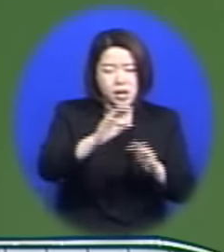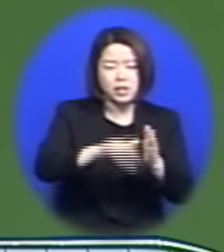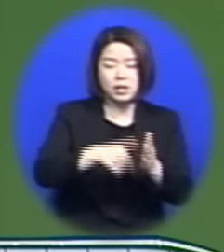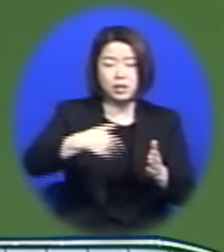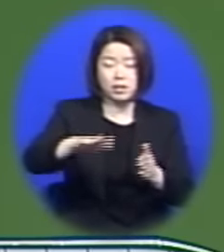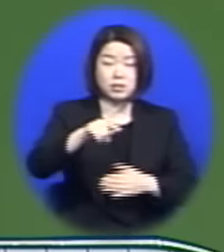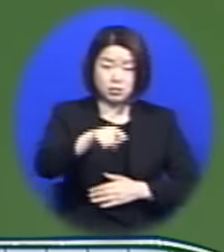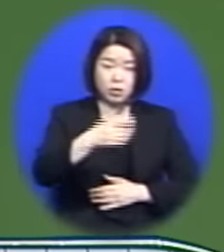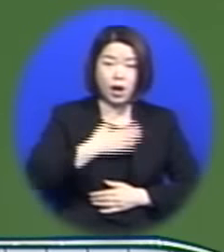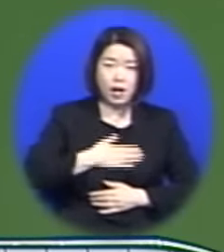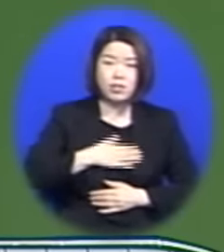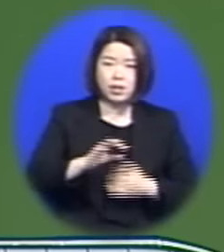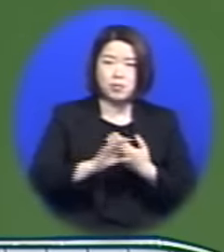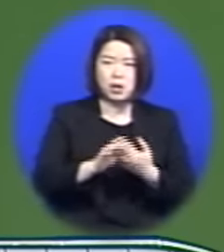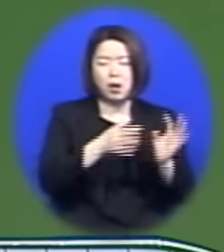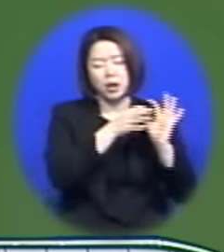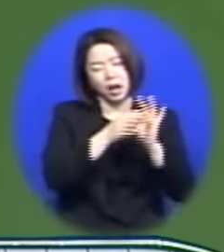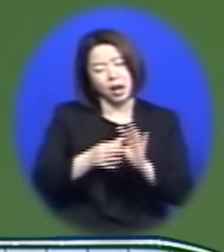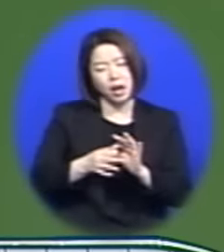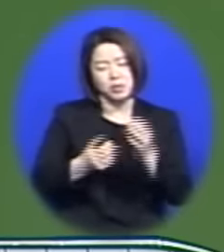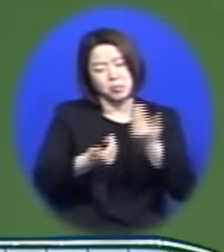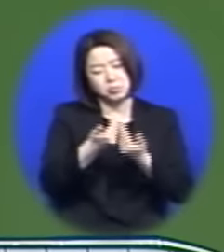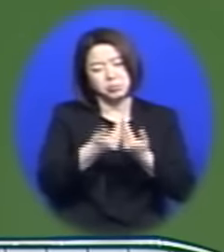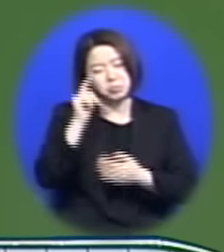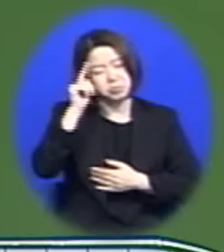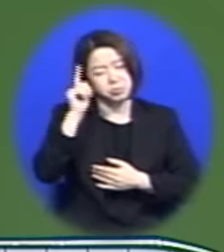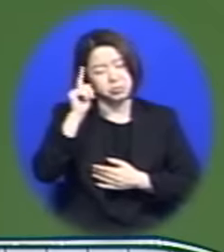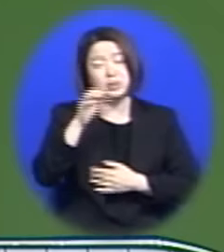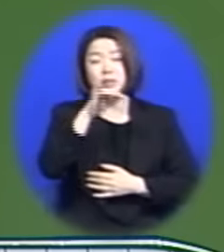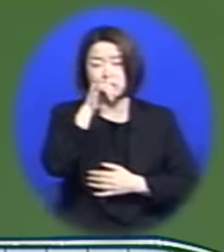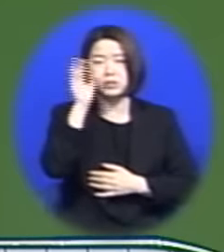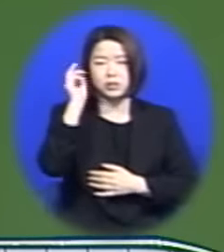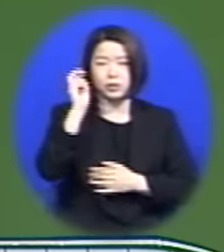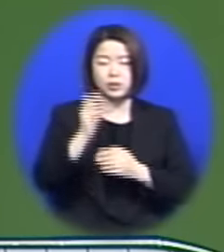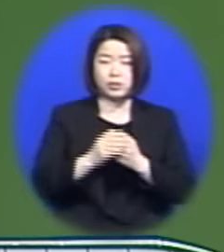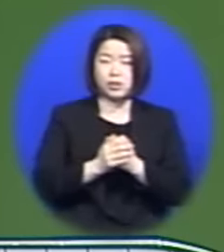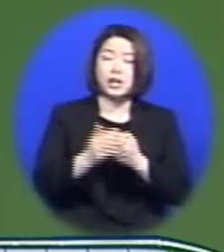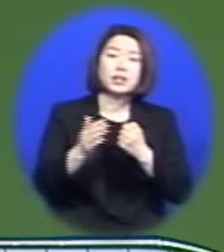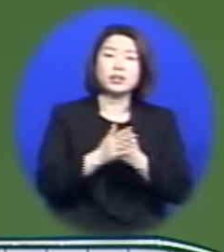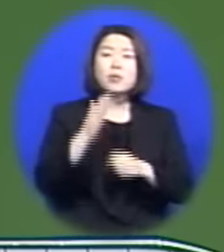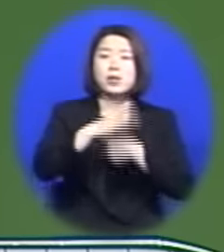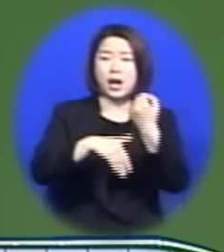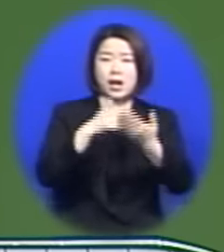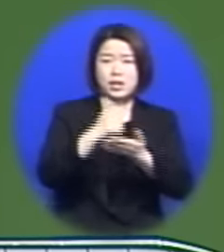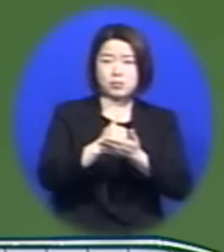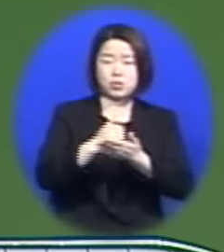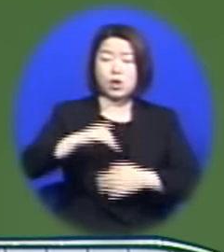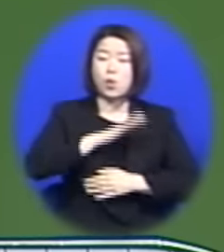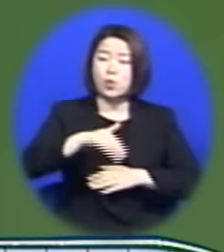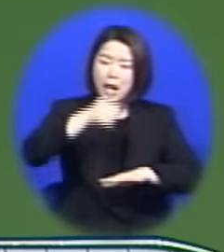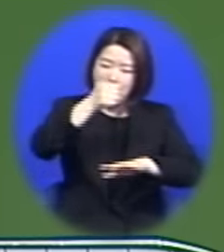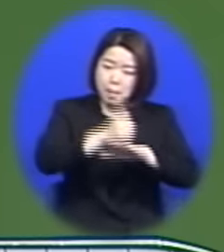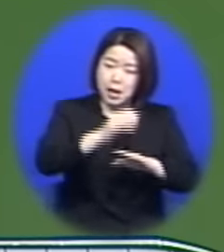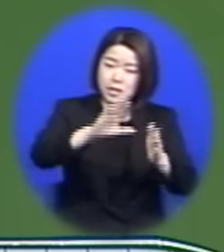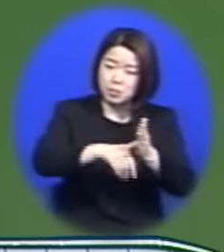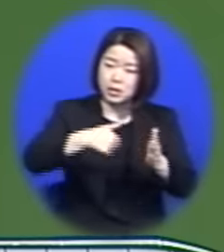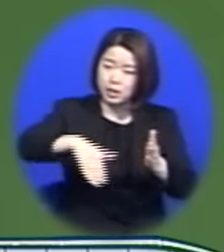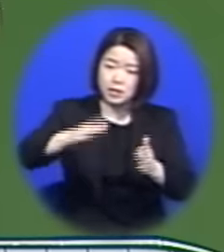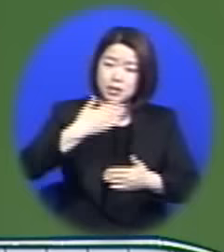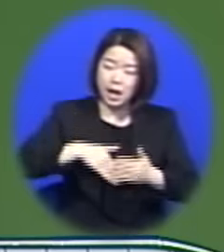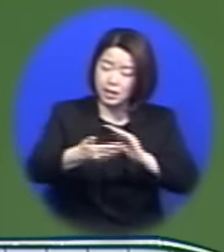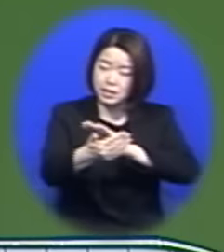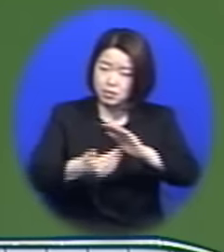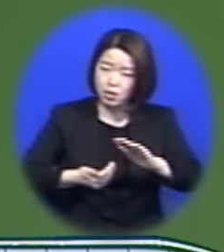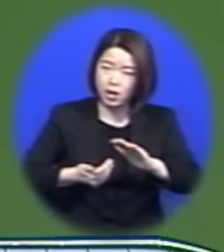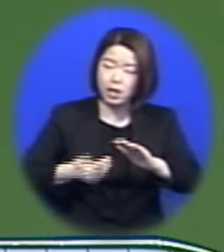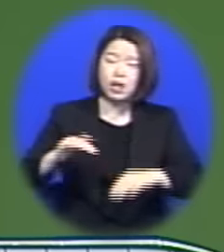안다면 그러므로 하나님께서는 우리가 마지막 때에 가서 알기 전에 우리에게